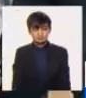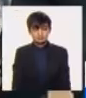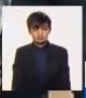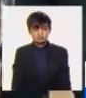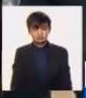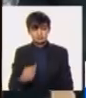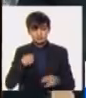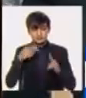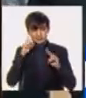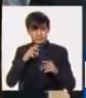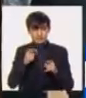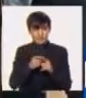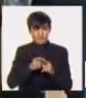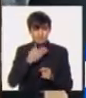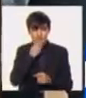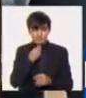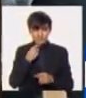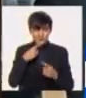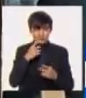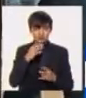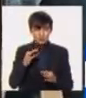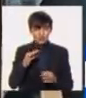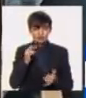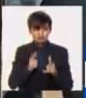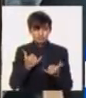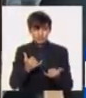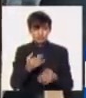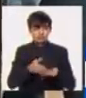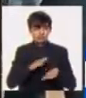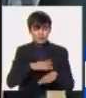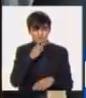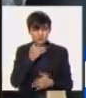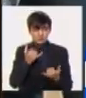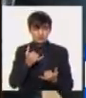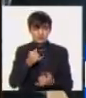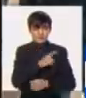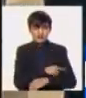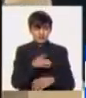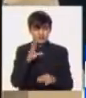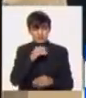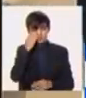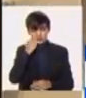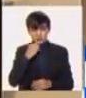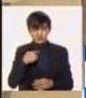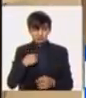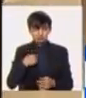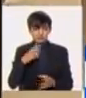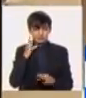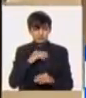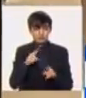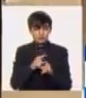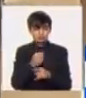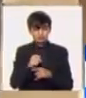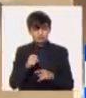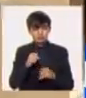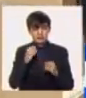Я не умею красиво говорить, но просто действительно у них сейчас очень тяжелое время. И благодаря им мы вот все-таки,